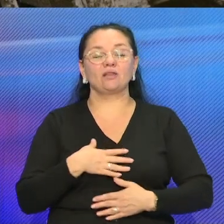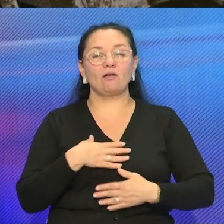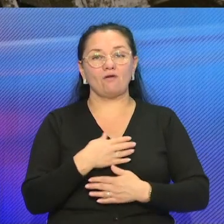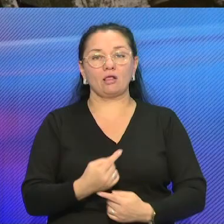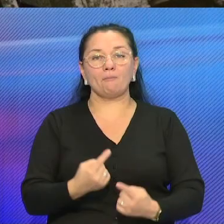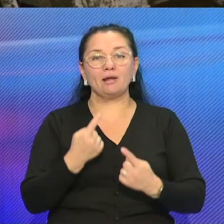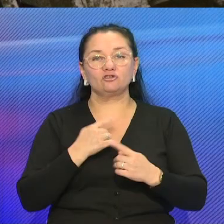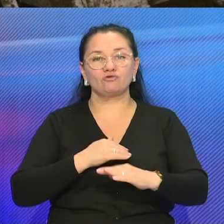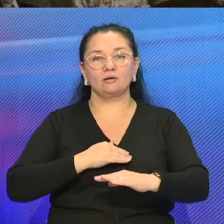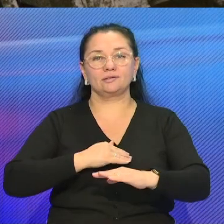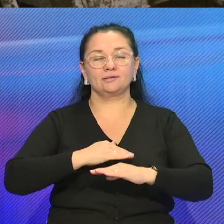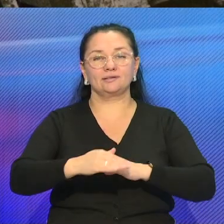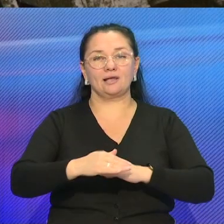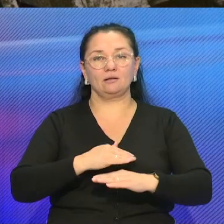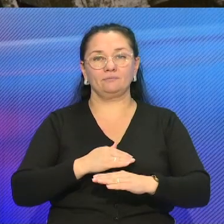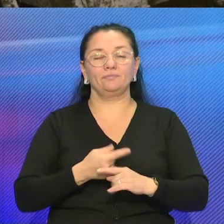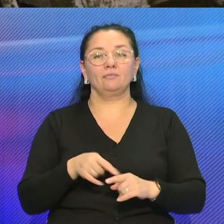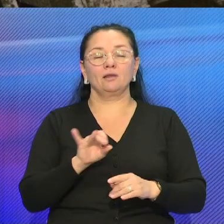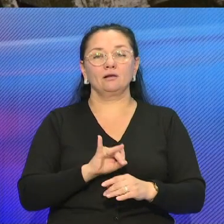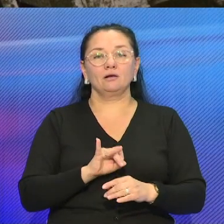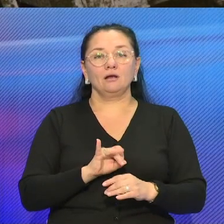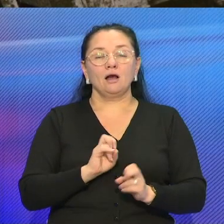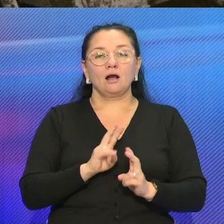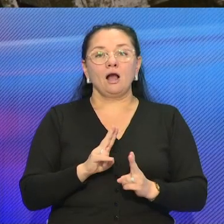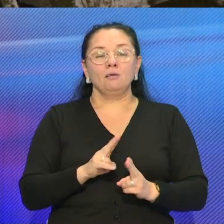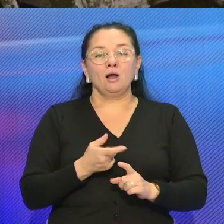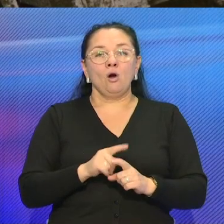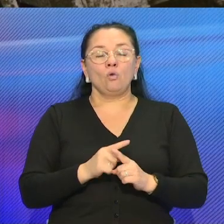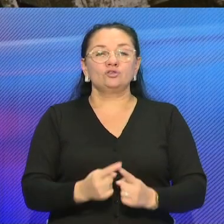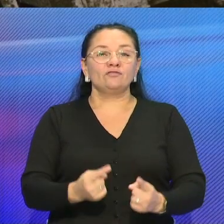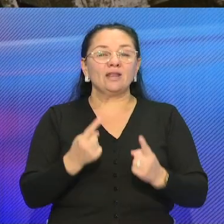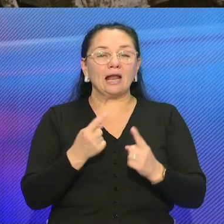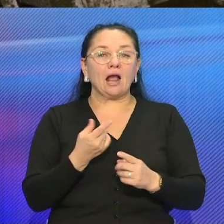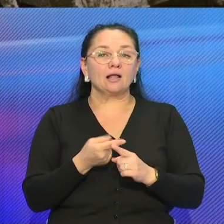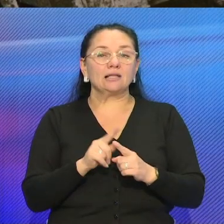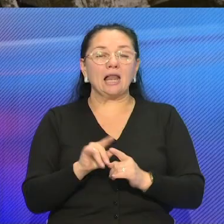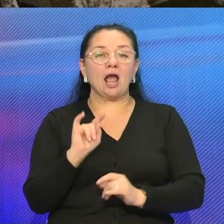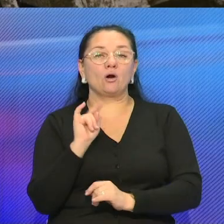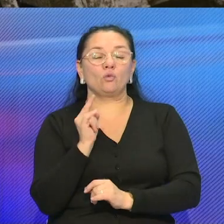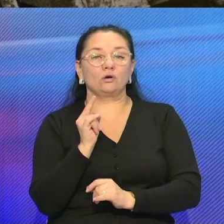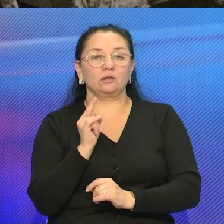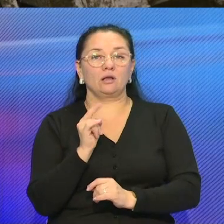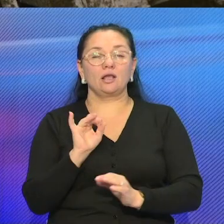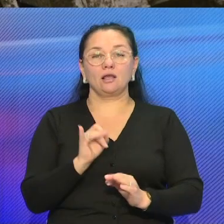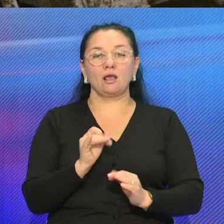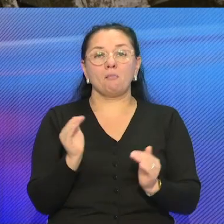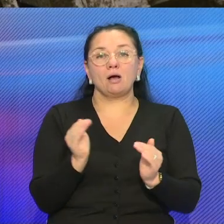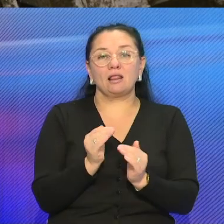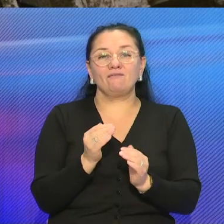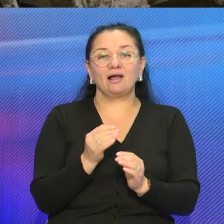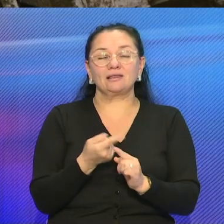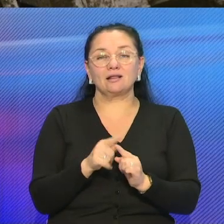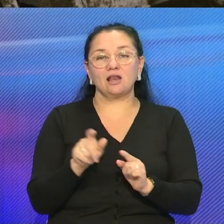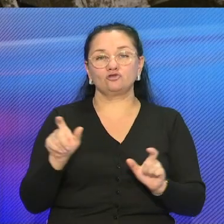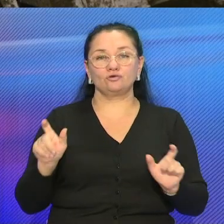которая как бы слишком велика для куклы и маловато для человека. Вот. И